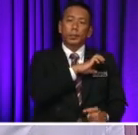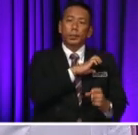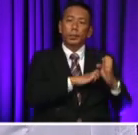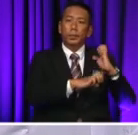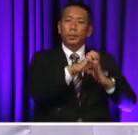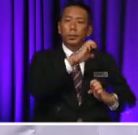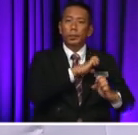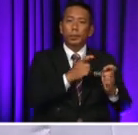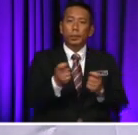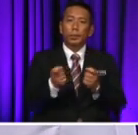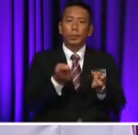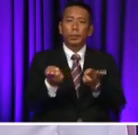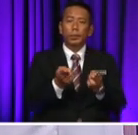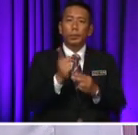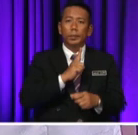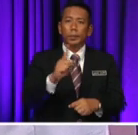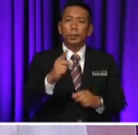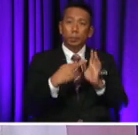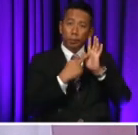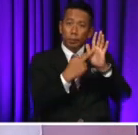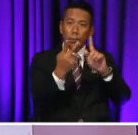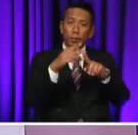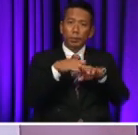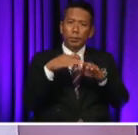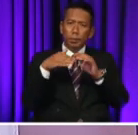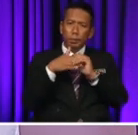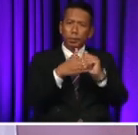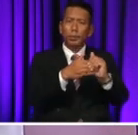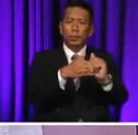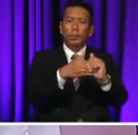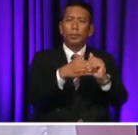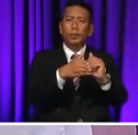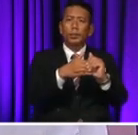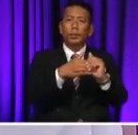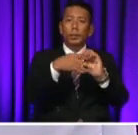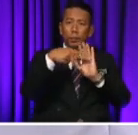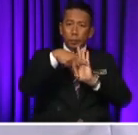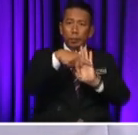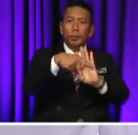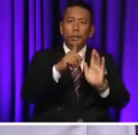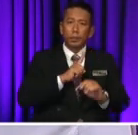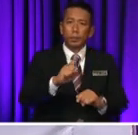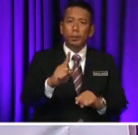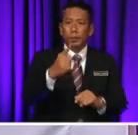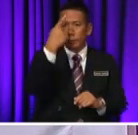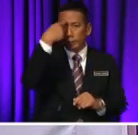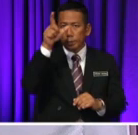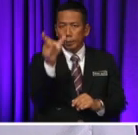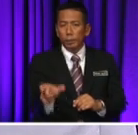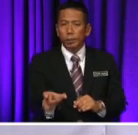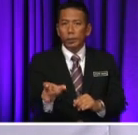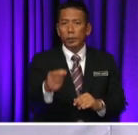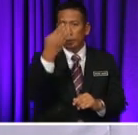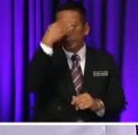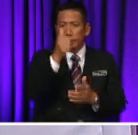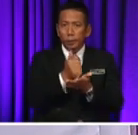merujuk kepada panduan Islam bagi individu yang diberikan amanah untuk mentakbir dan